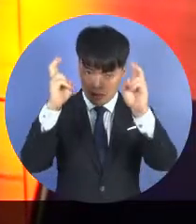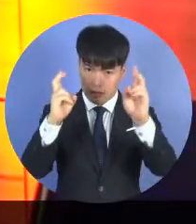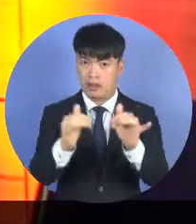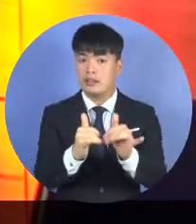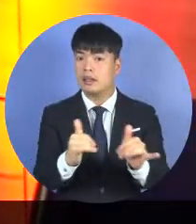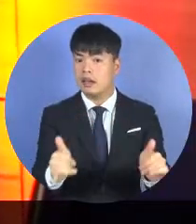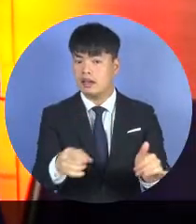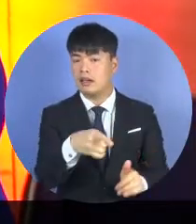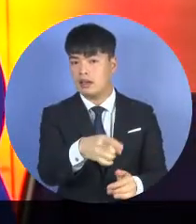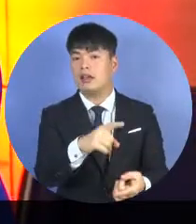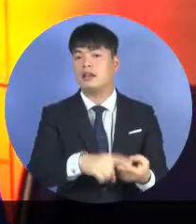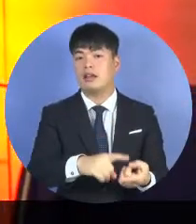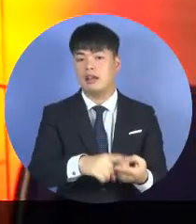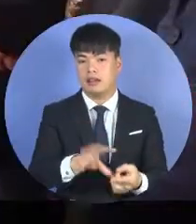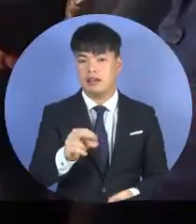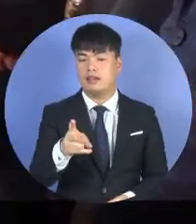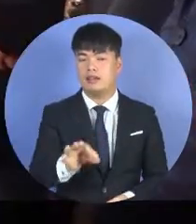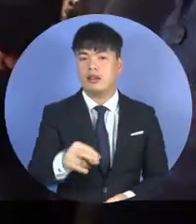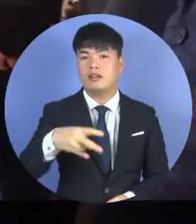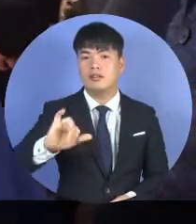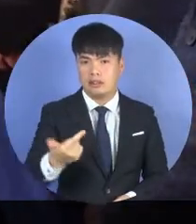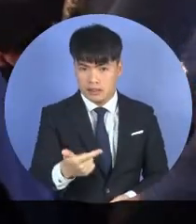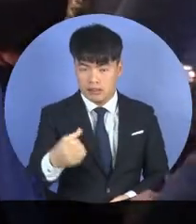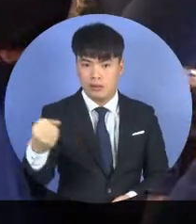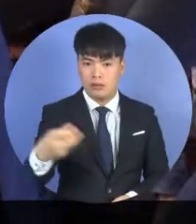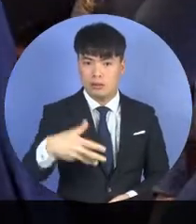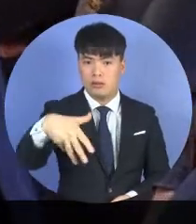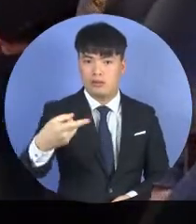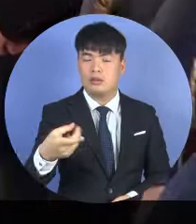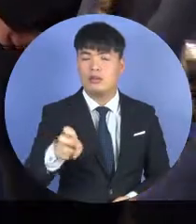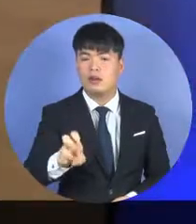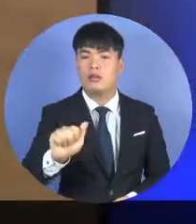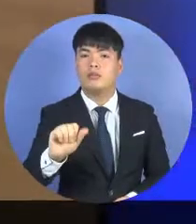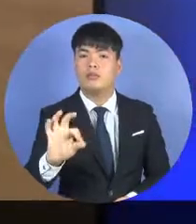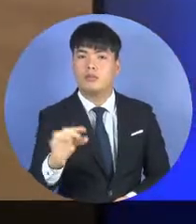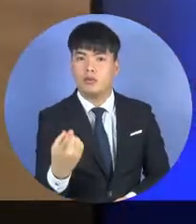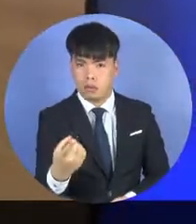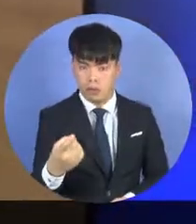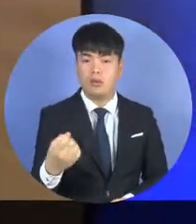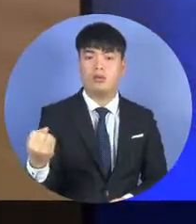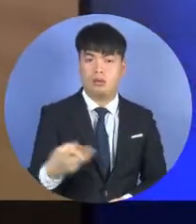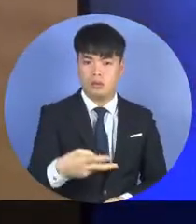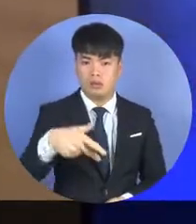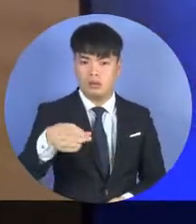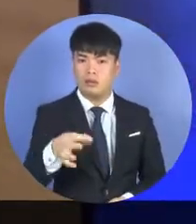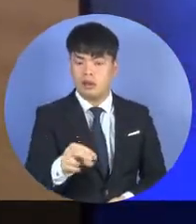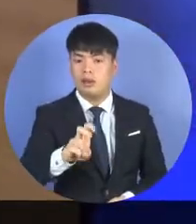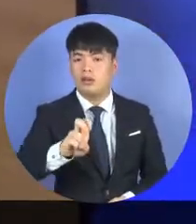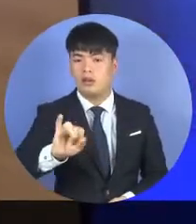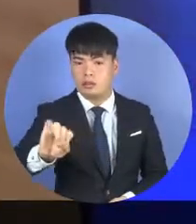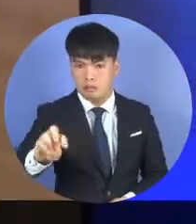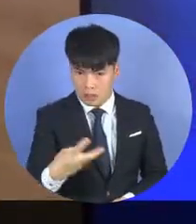기업인상은 삼원폴리텍 주식회사, 주식회사 영신특수강, 주식회사